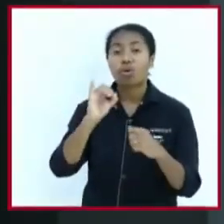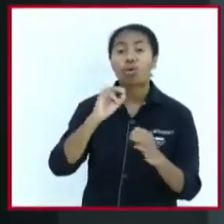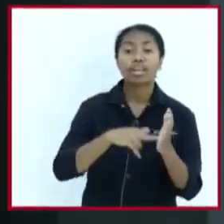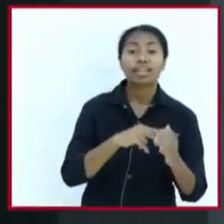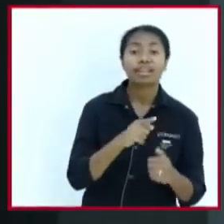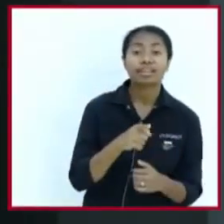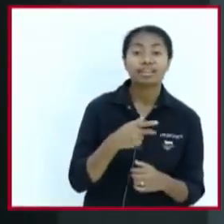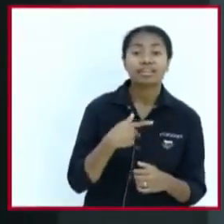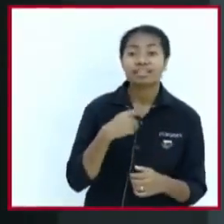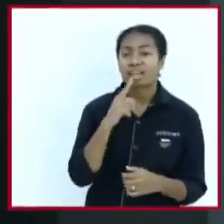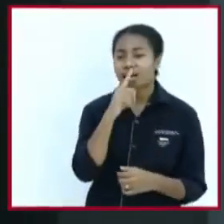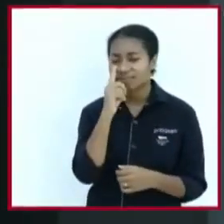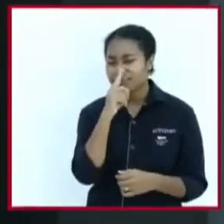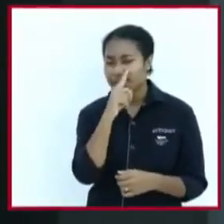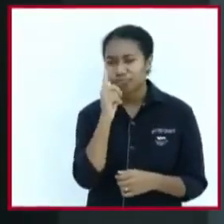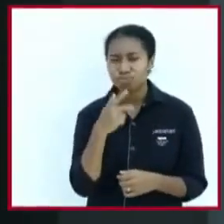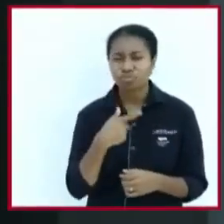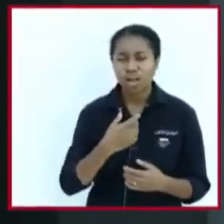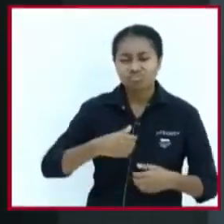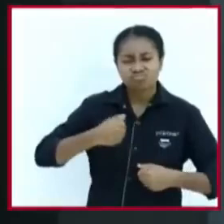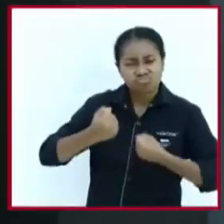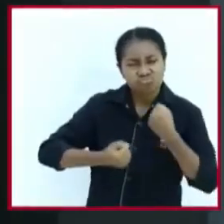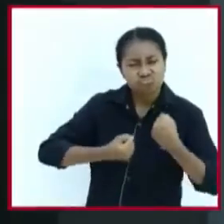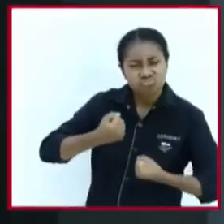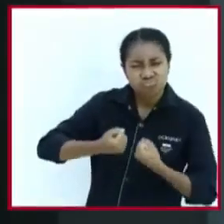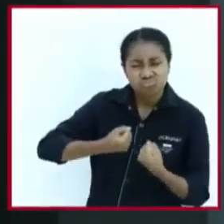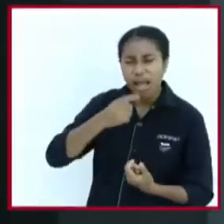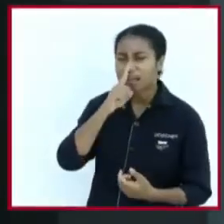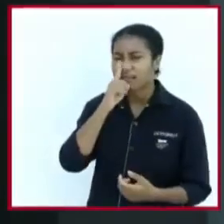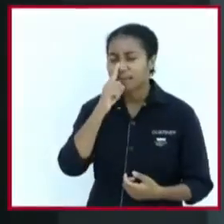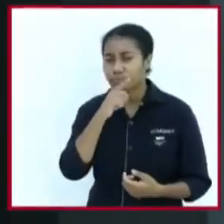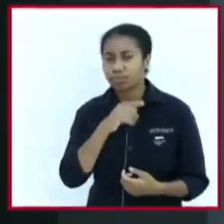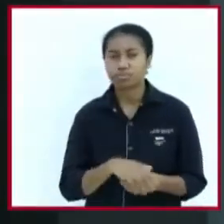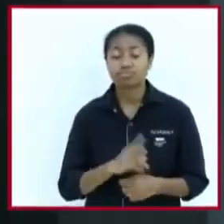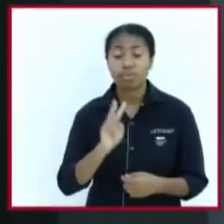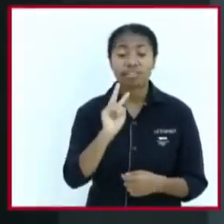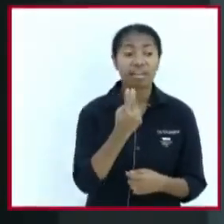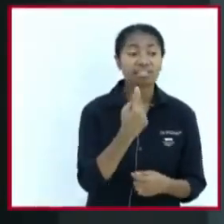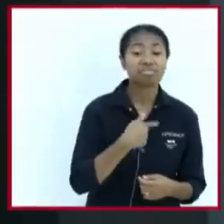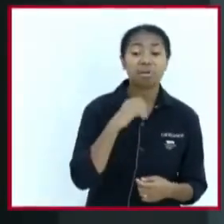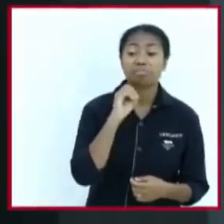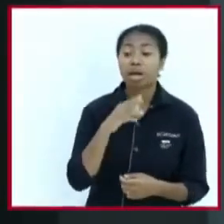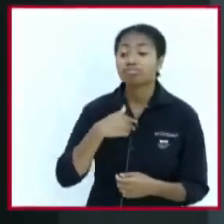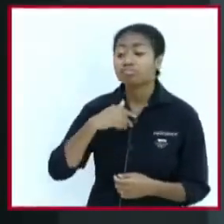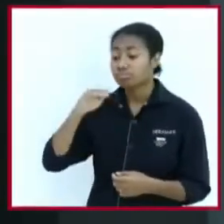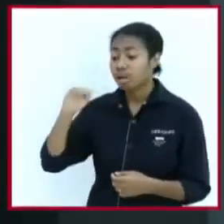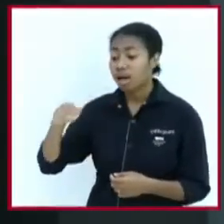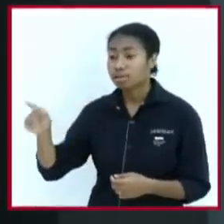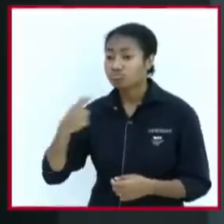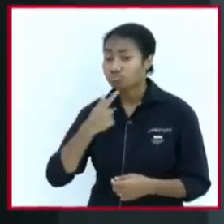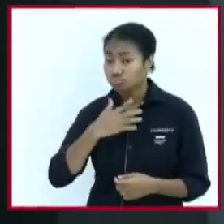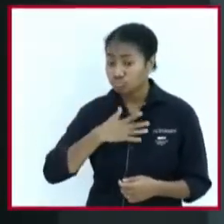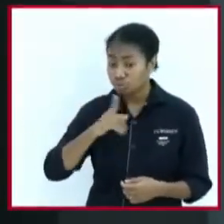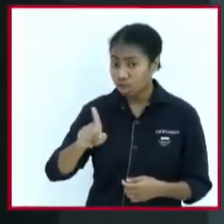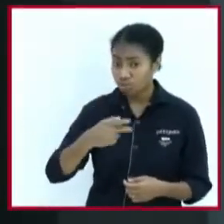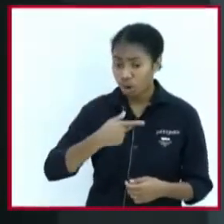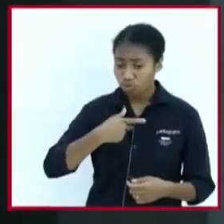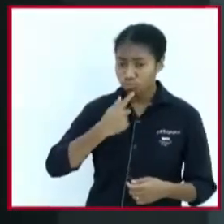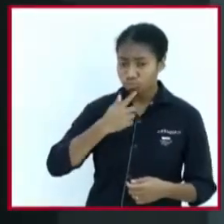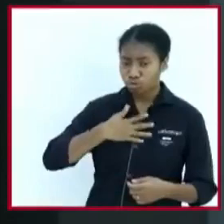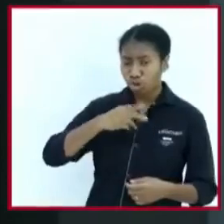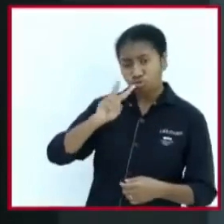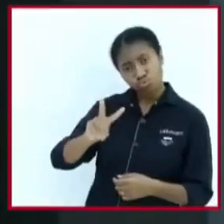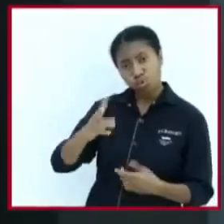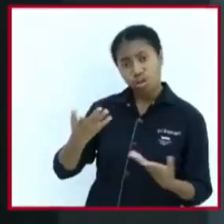100 lalu saya berusaha mempengaruhi menyesatkan dia Lalu sebelah Adek Adek punya cuma satu Kakak punya tua